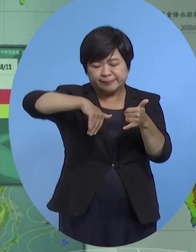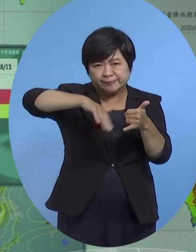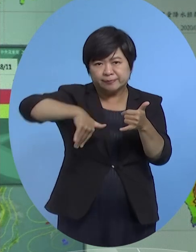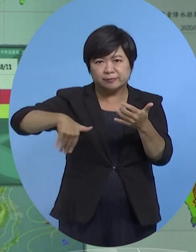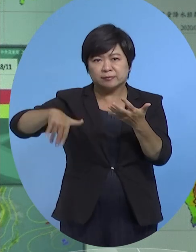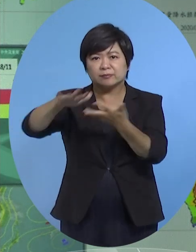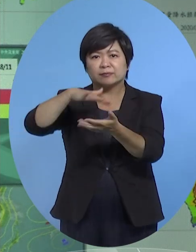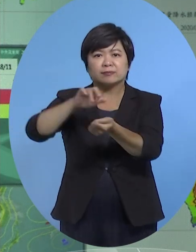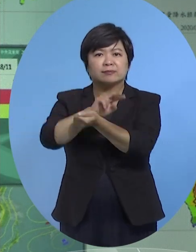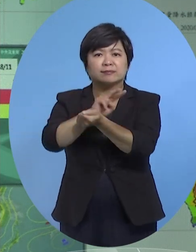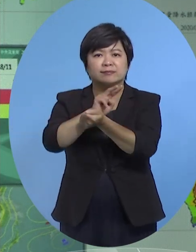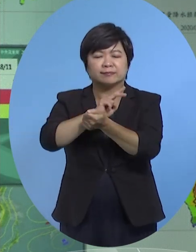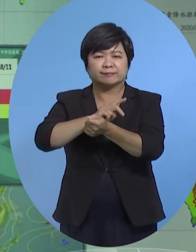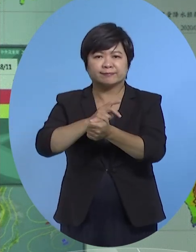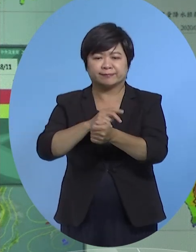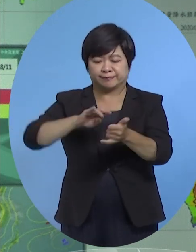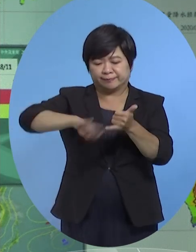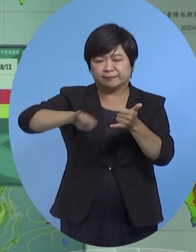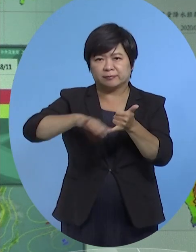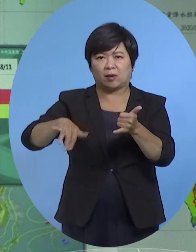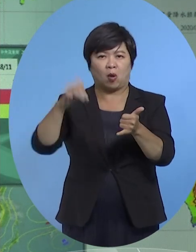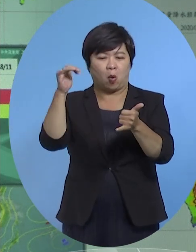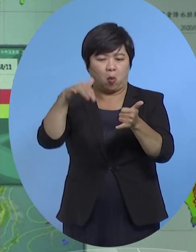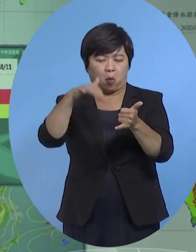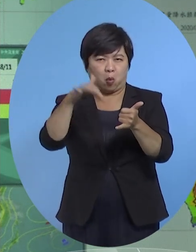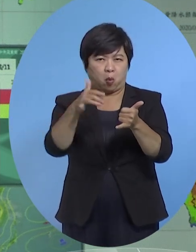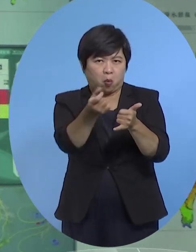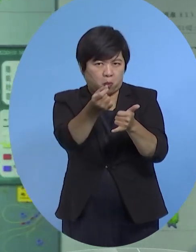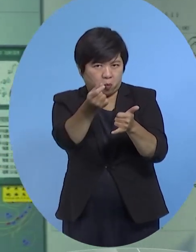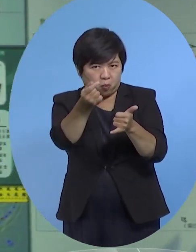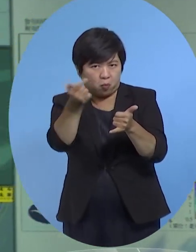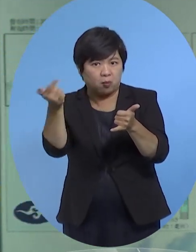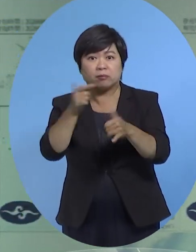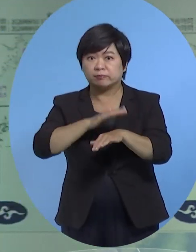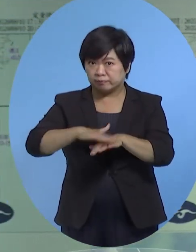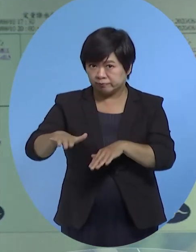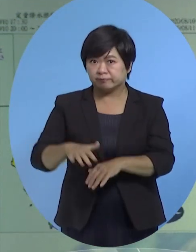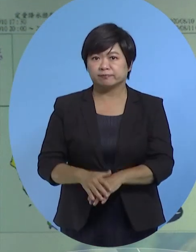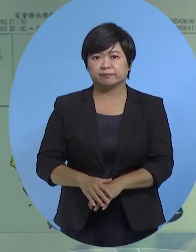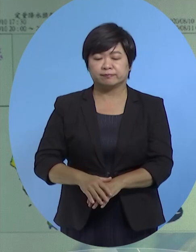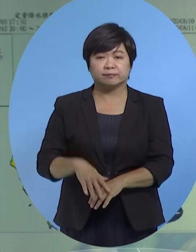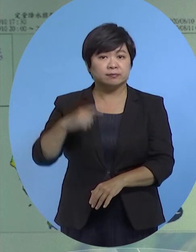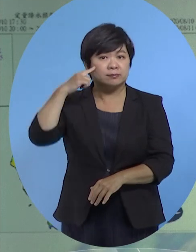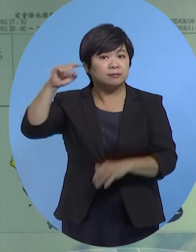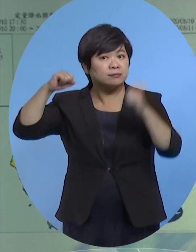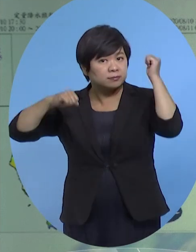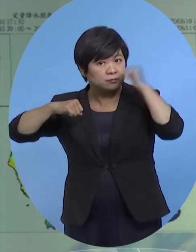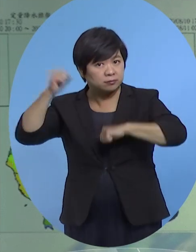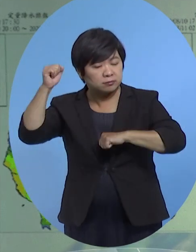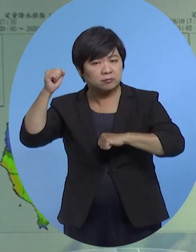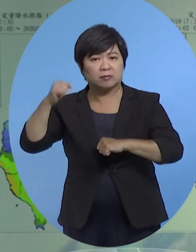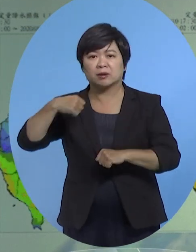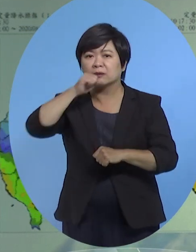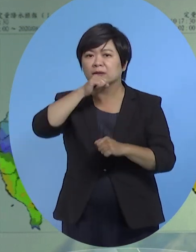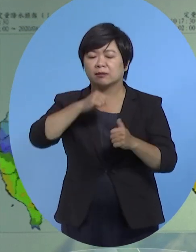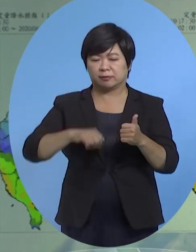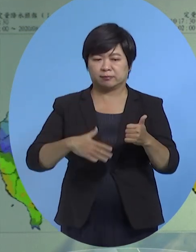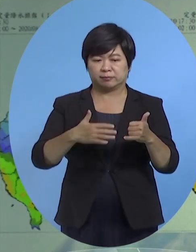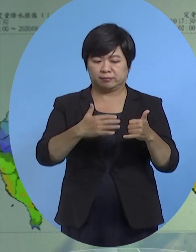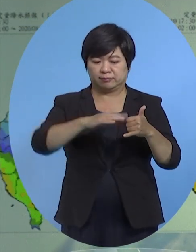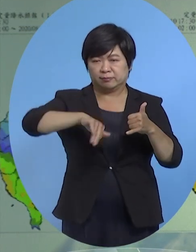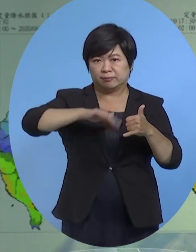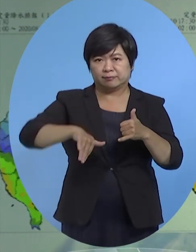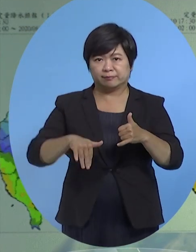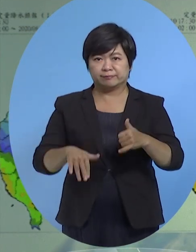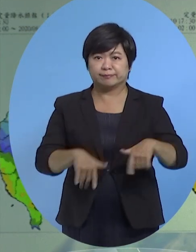南地方的降雨会陆陆续续的继续的增加。那到了明天上午这段期间，除了台湾西南部的降雨还是